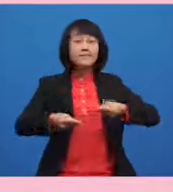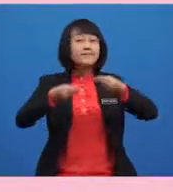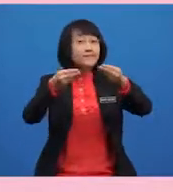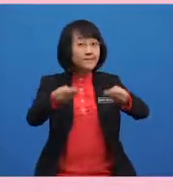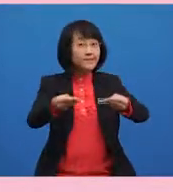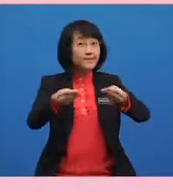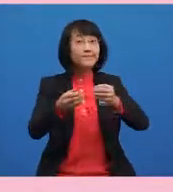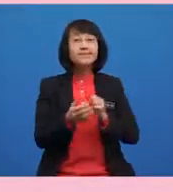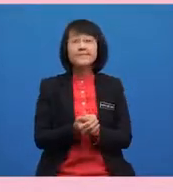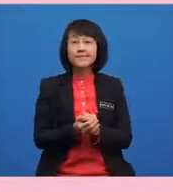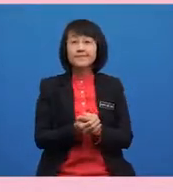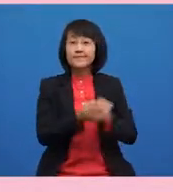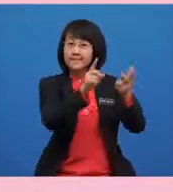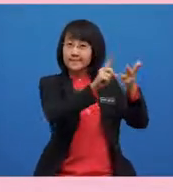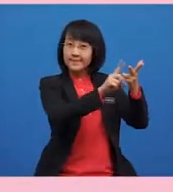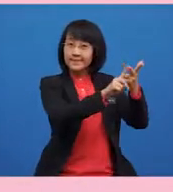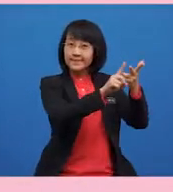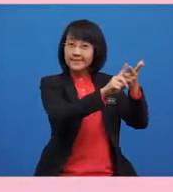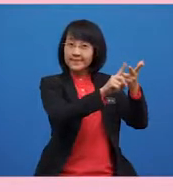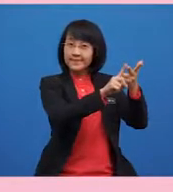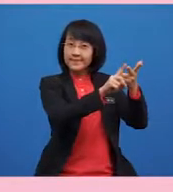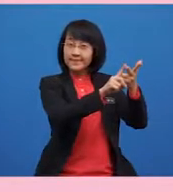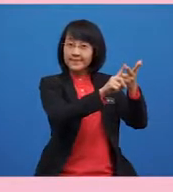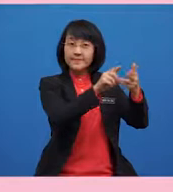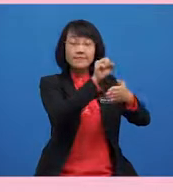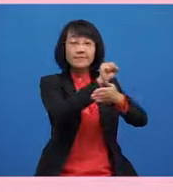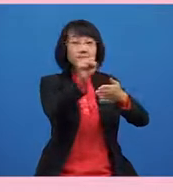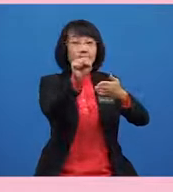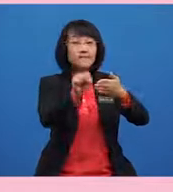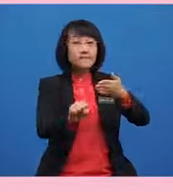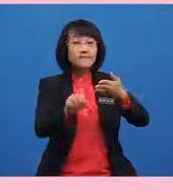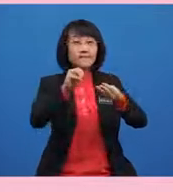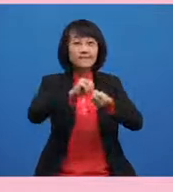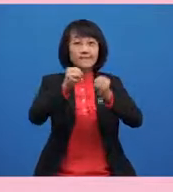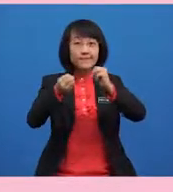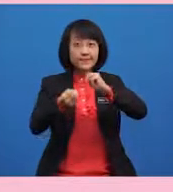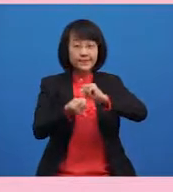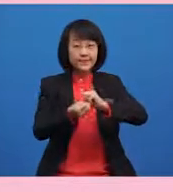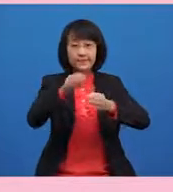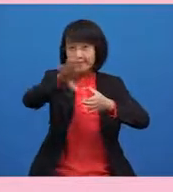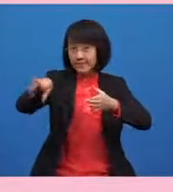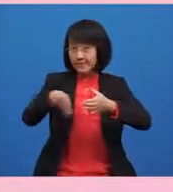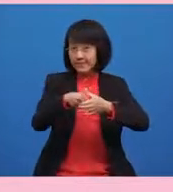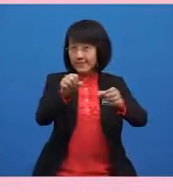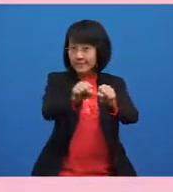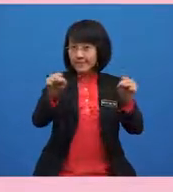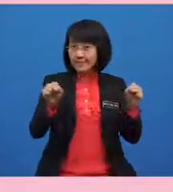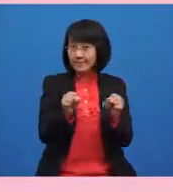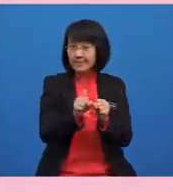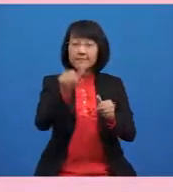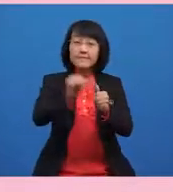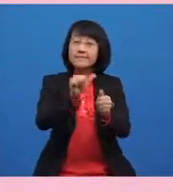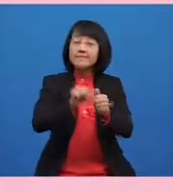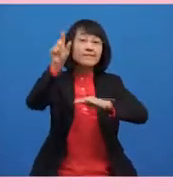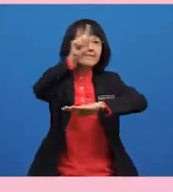diberi. Dan ketiga, menyelesaikan masalah yang melibatkan